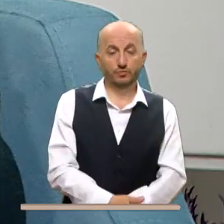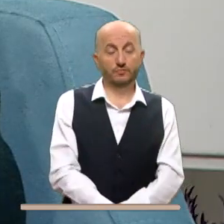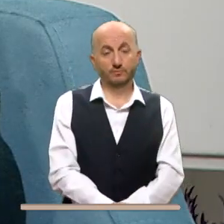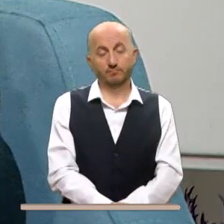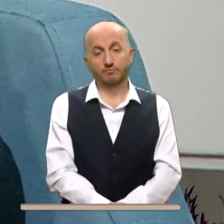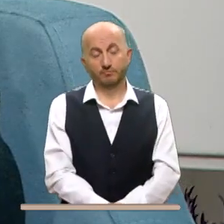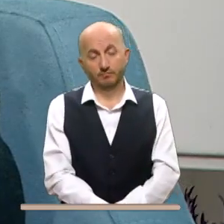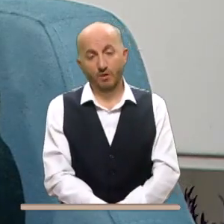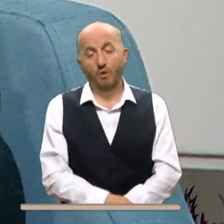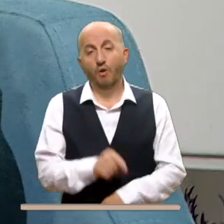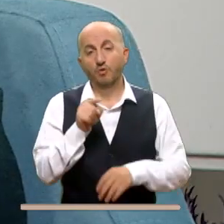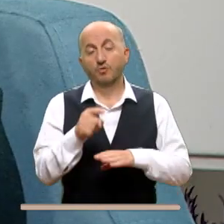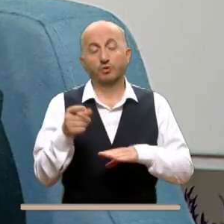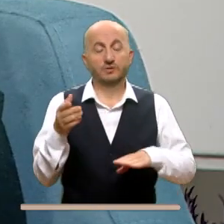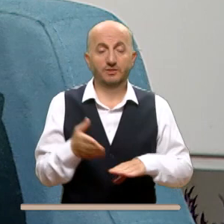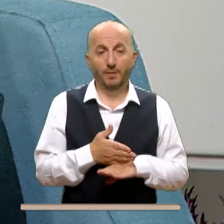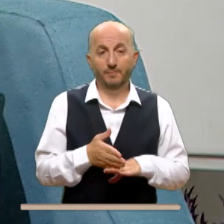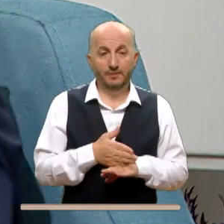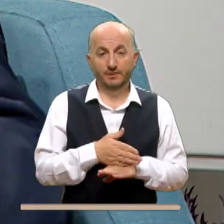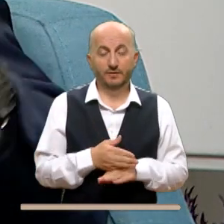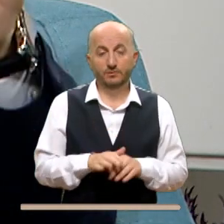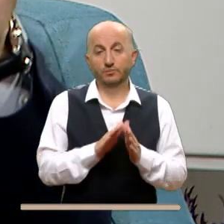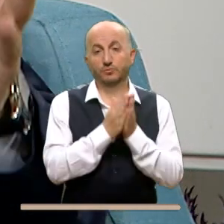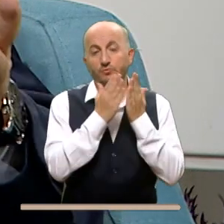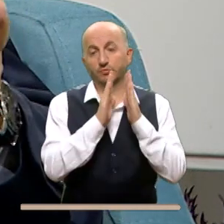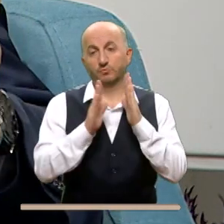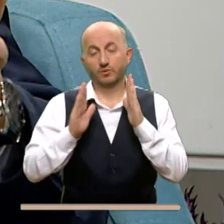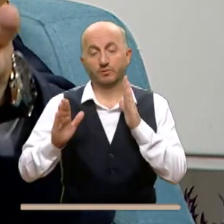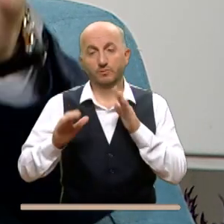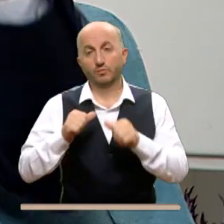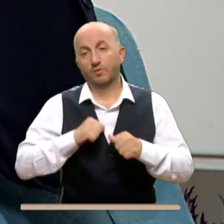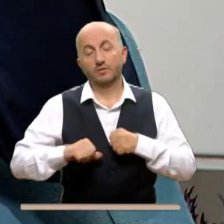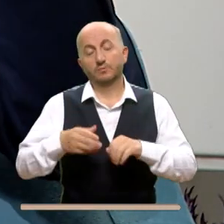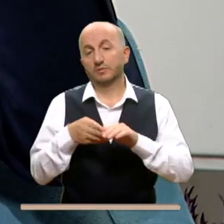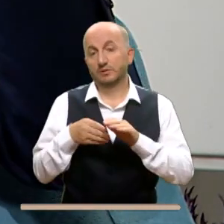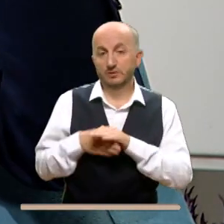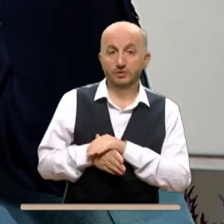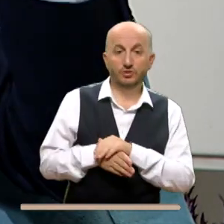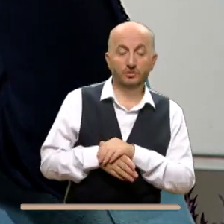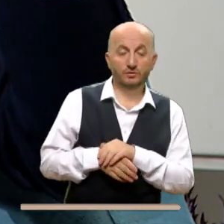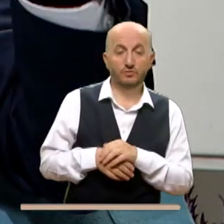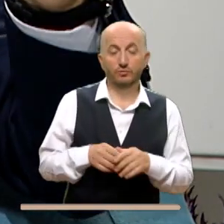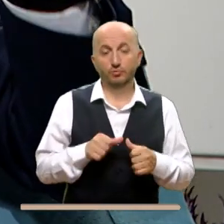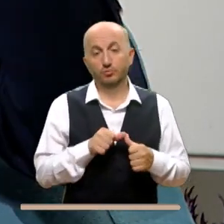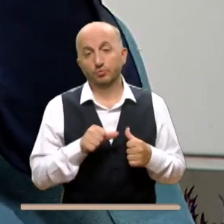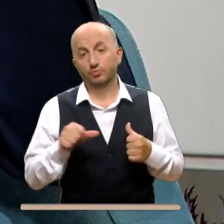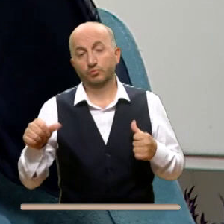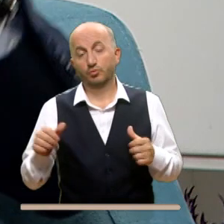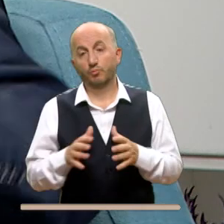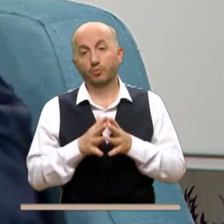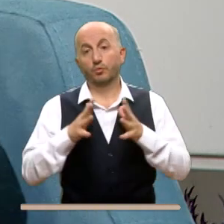Bir şekilde o sebeple yani kütüphanemiz üniversitemizin girişinde uzunca büyükçe olan